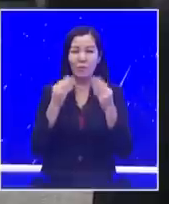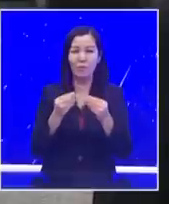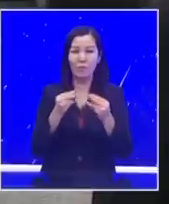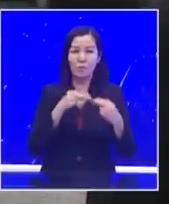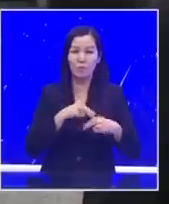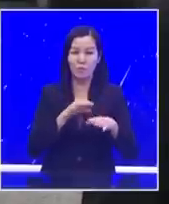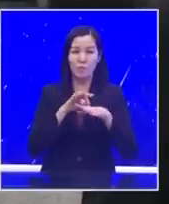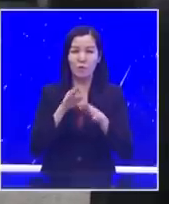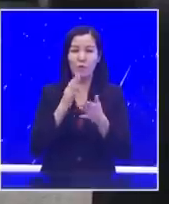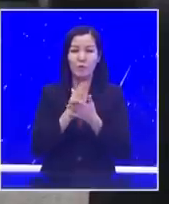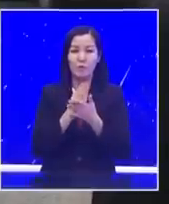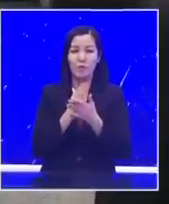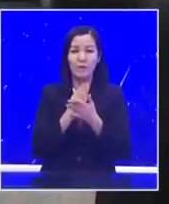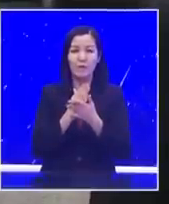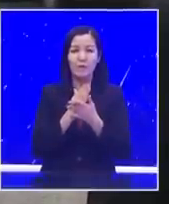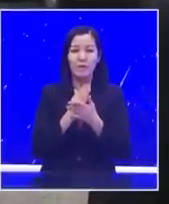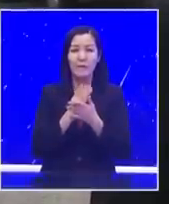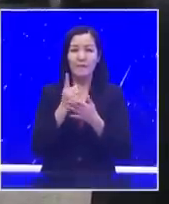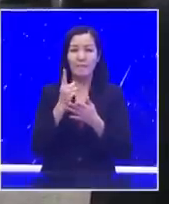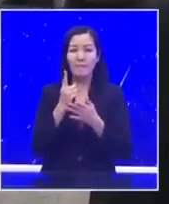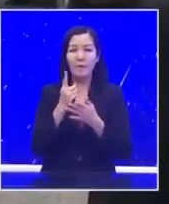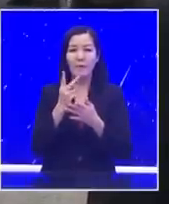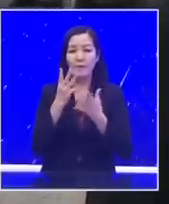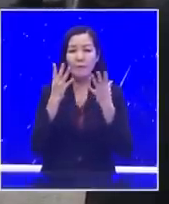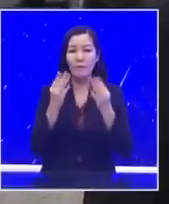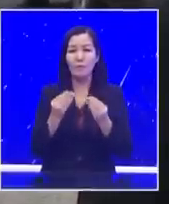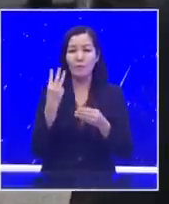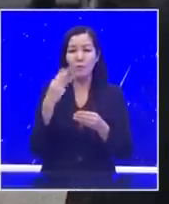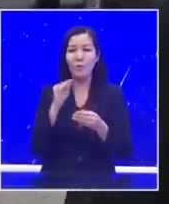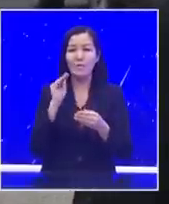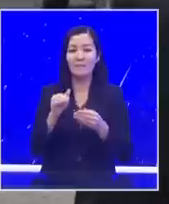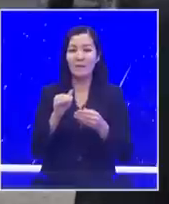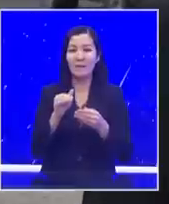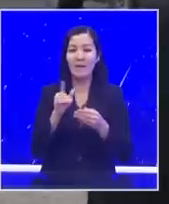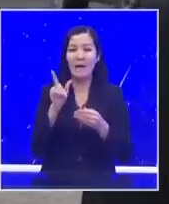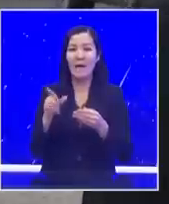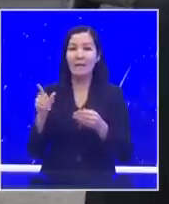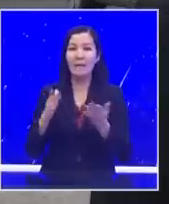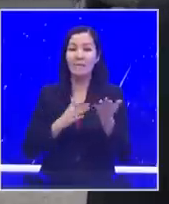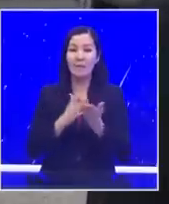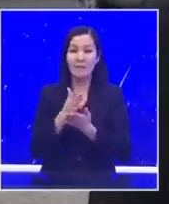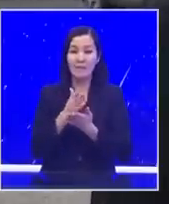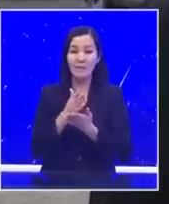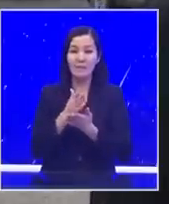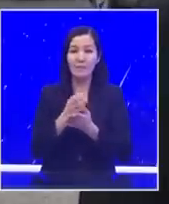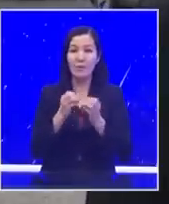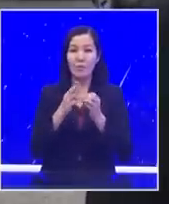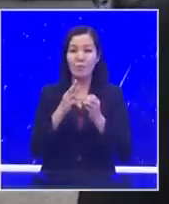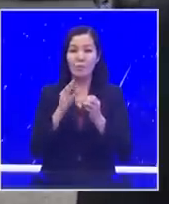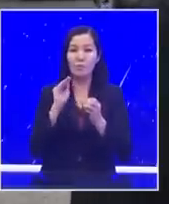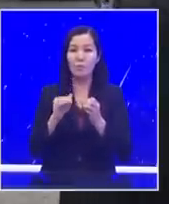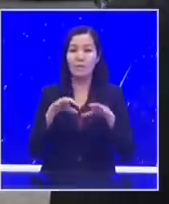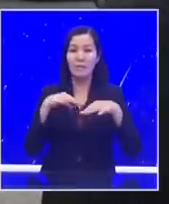істеп жатқанымызды. Бір жарым тәуліктің ішінде 30 мыңдай адам кірді, 13 мыңдай транспорт